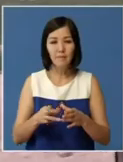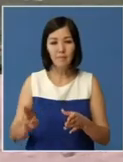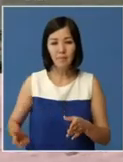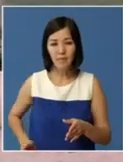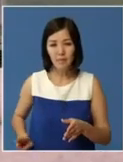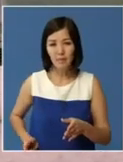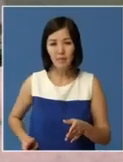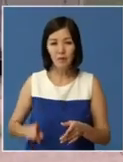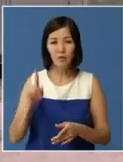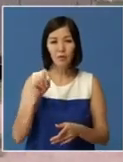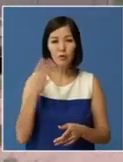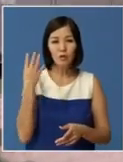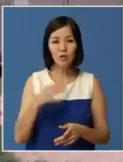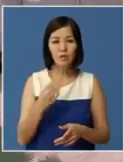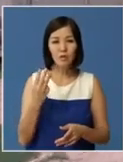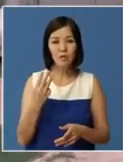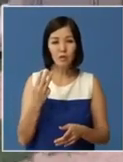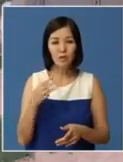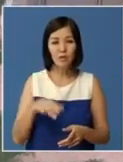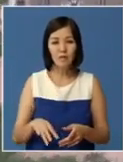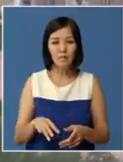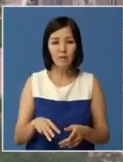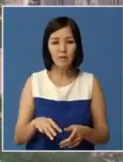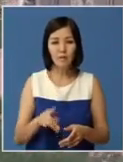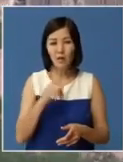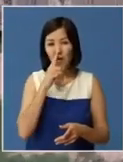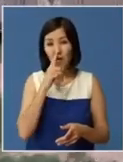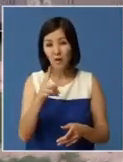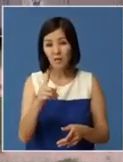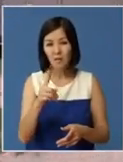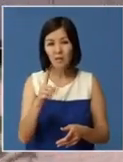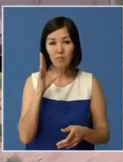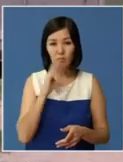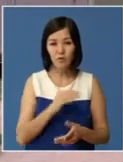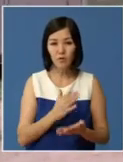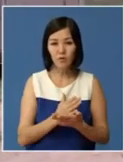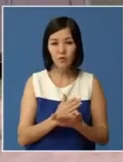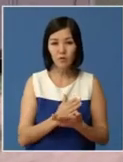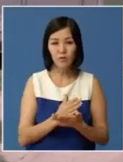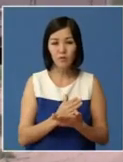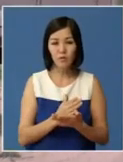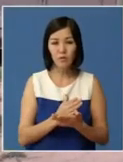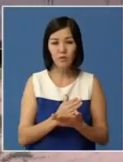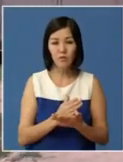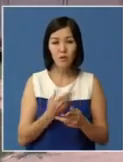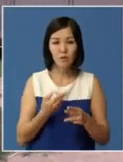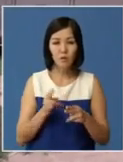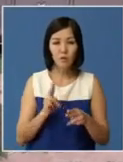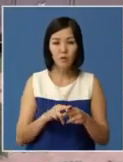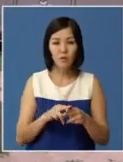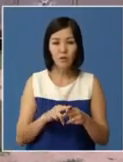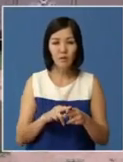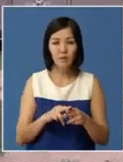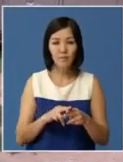адам шошиды жаңағындай. Жақсы тренировкадан дайындықтан өткен аттың шыққандай ештеңесі қисаймайтынды көзіміз жетті. Өйткені бәйгеден